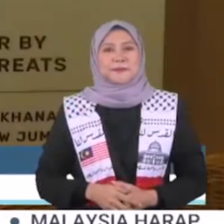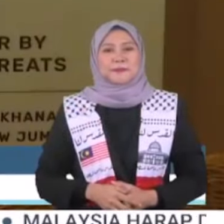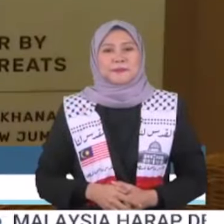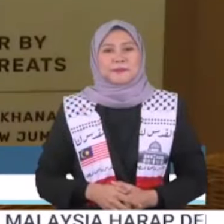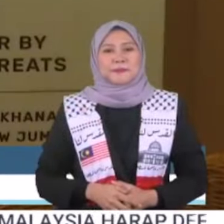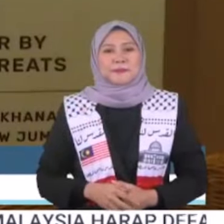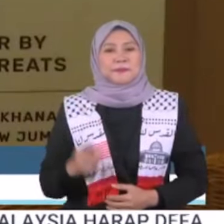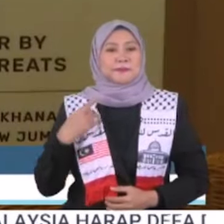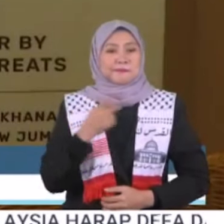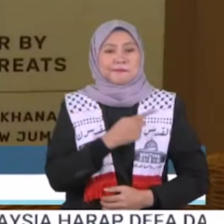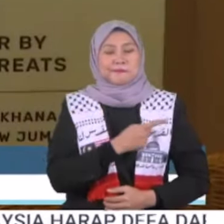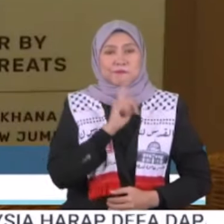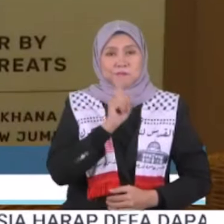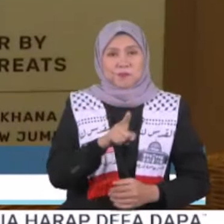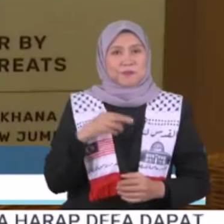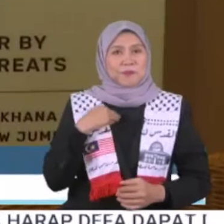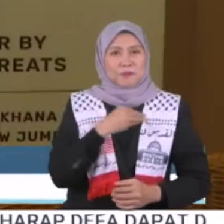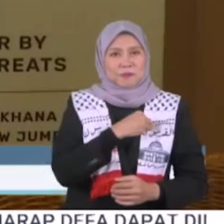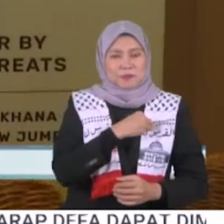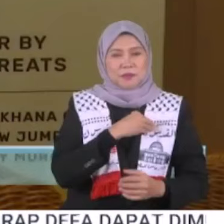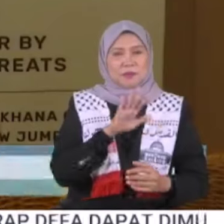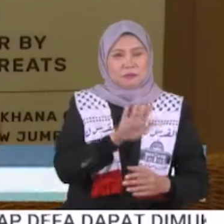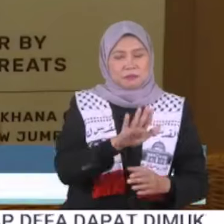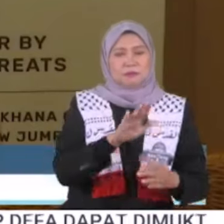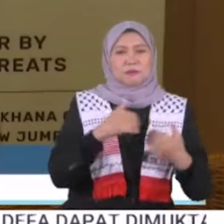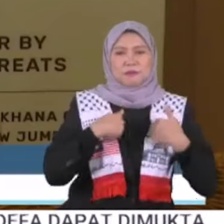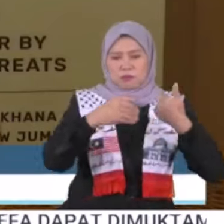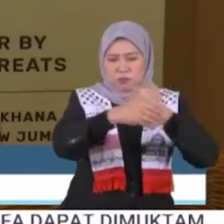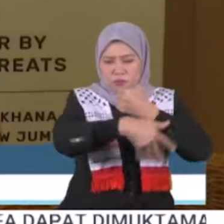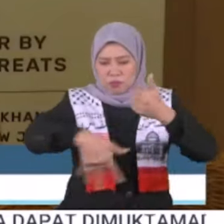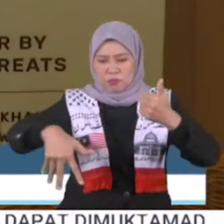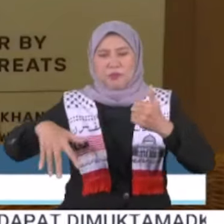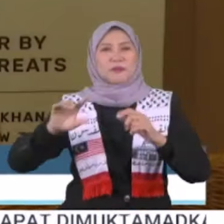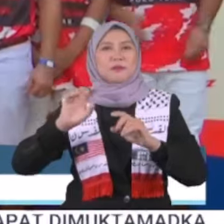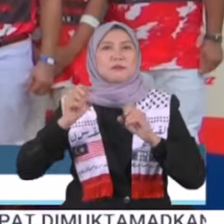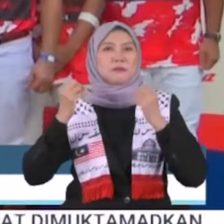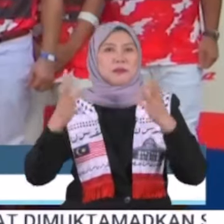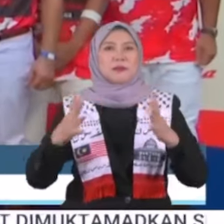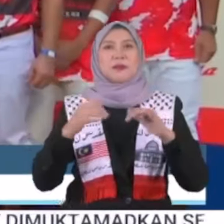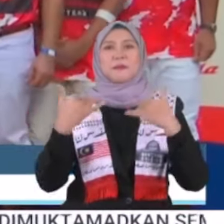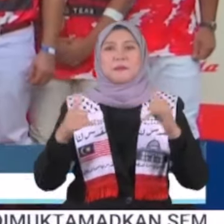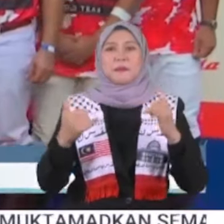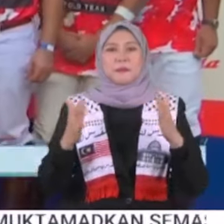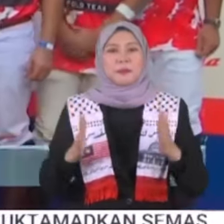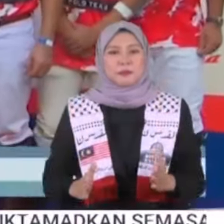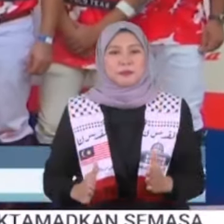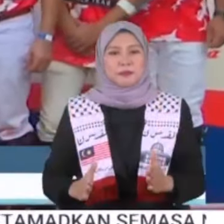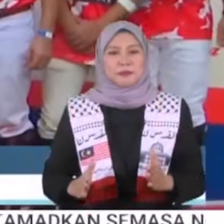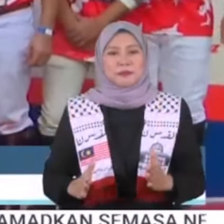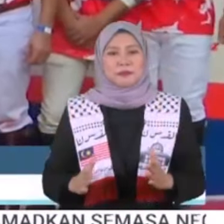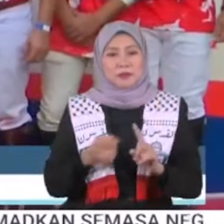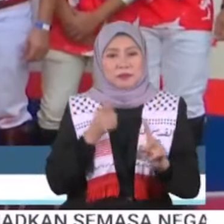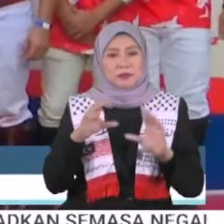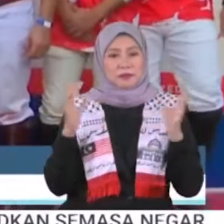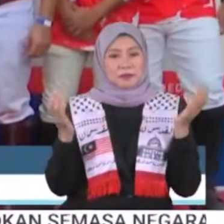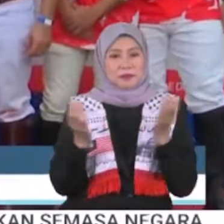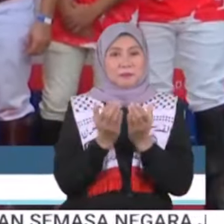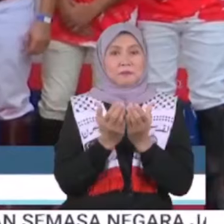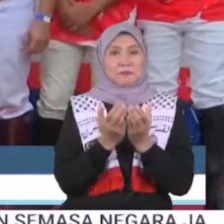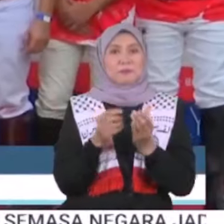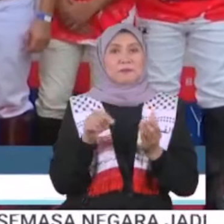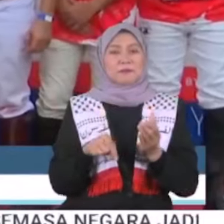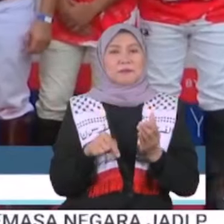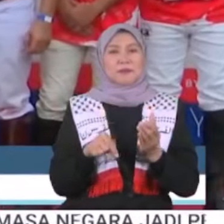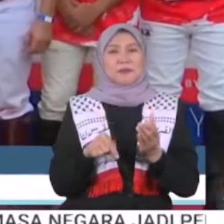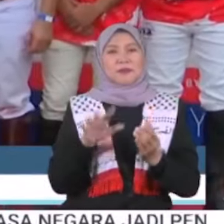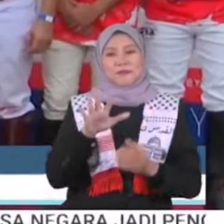Kita sebagai club member of RMPA, kita ada ramai muda-muda kita yang lazimnya daripada club kita ni